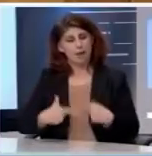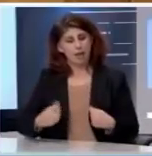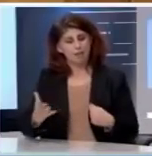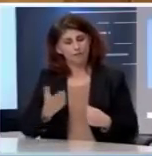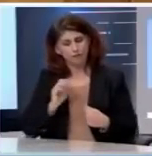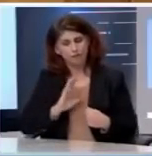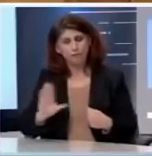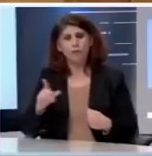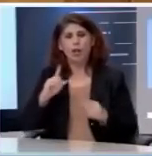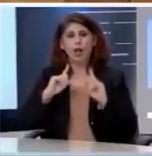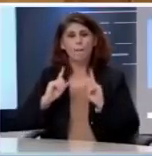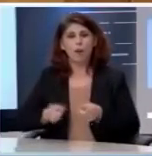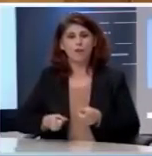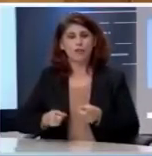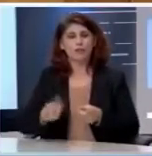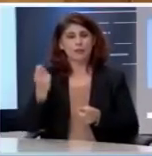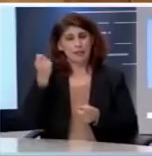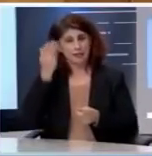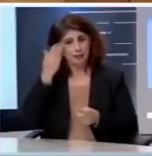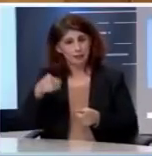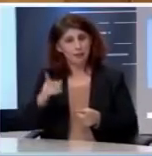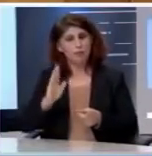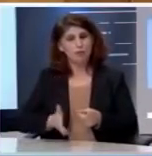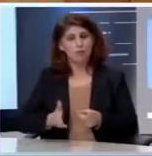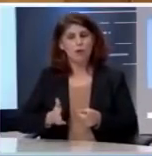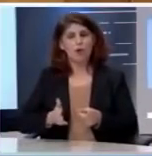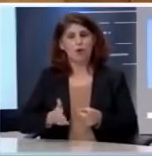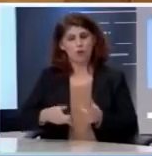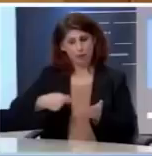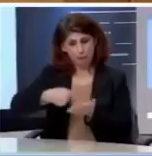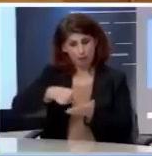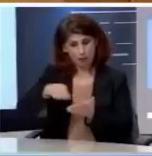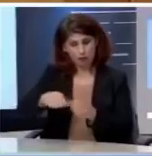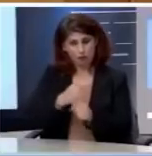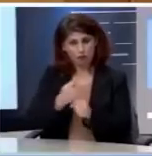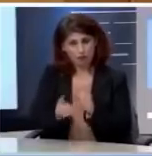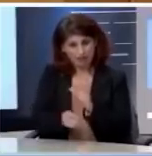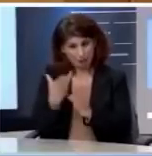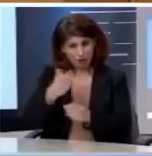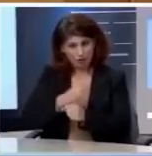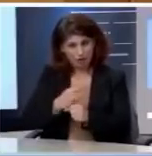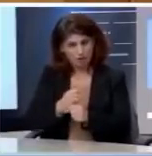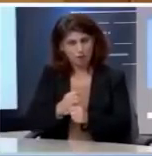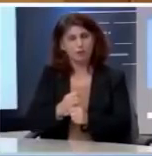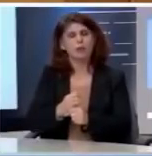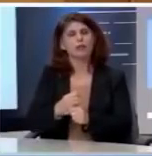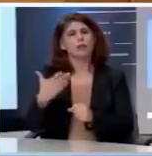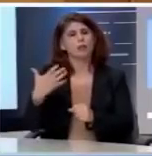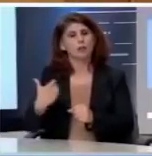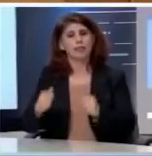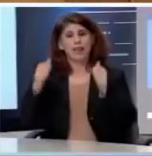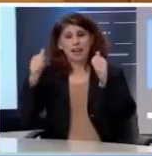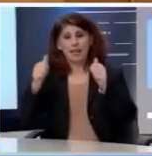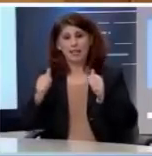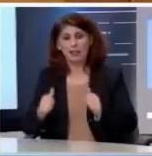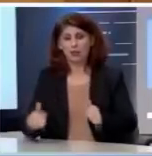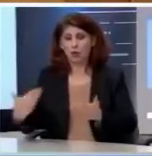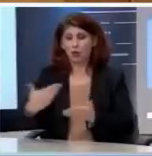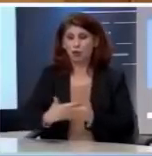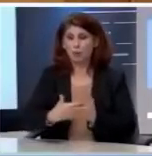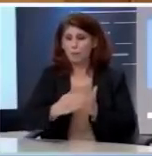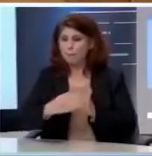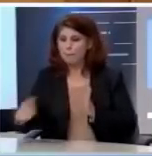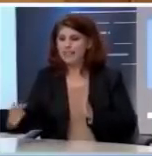εξασφαλίζουν ότι η απόφαση σχετικά με την τιμή στην οποία μπορεί να χρεώνεται το εν λόγω φάρμακο, τα καινούργια δηλαδή, λαμβάνεται και ανακοινώνεται στον ετούντα μέσα